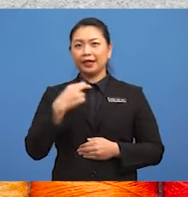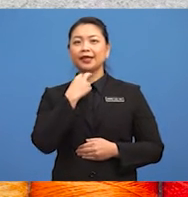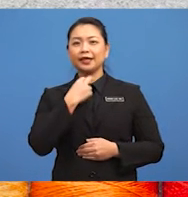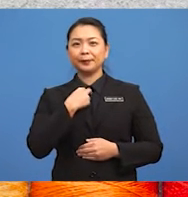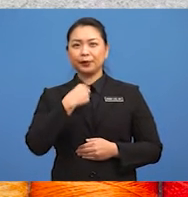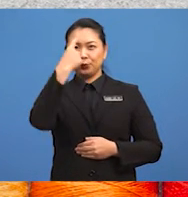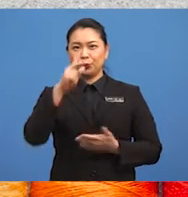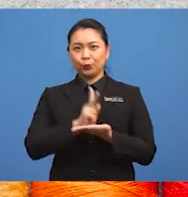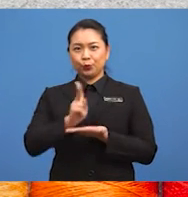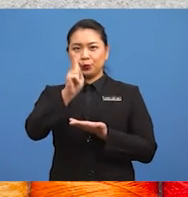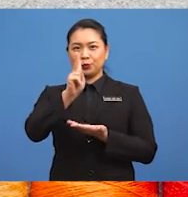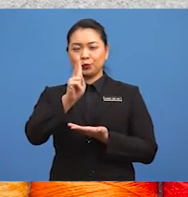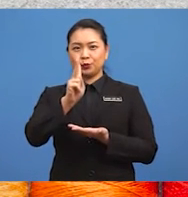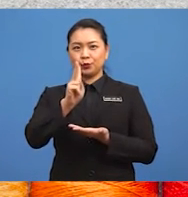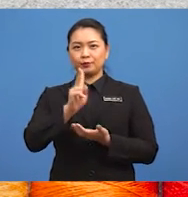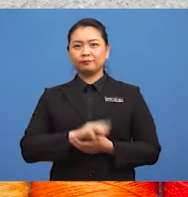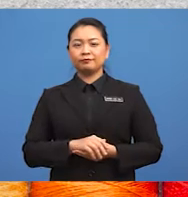kursus berkod